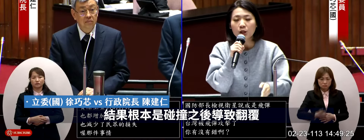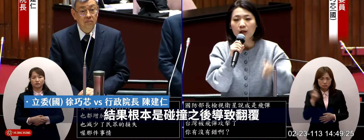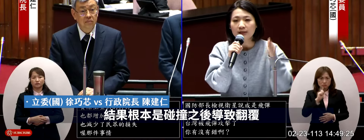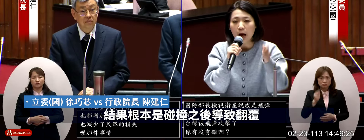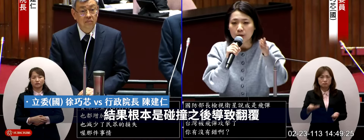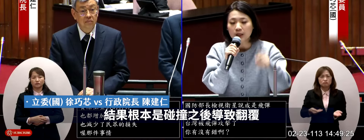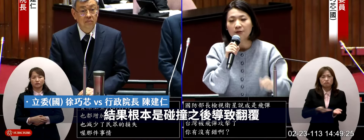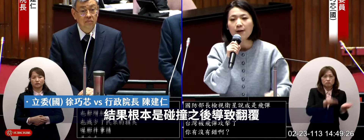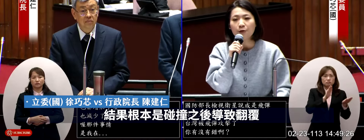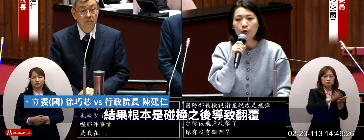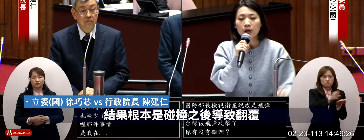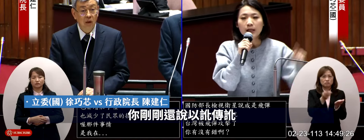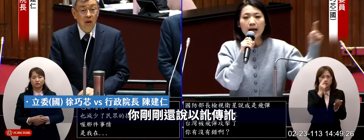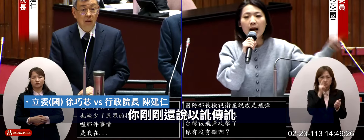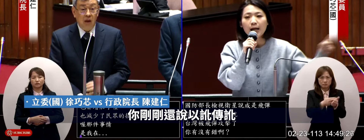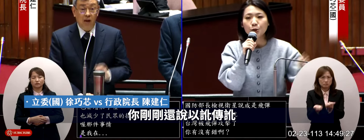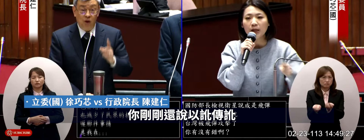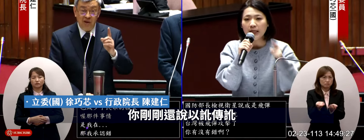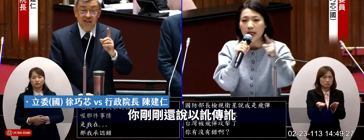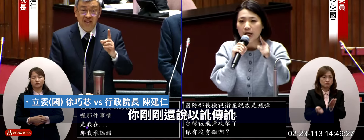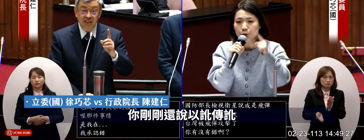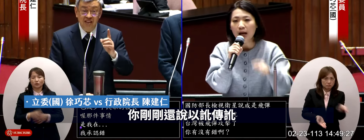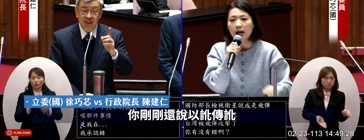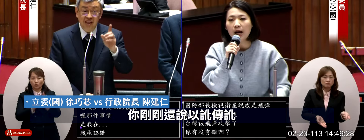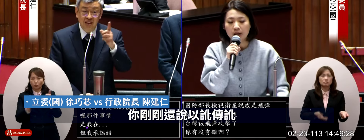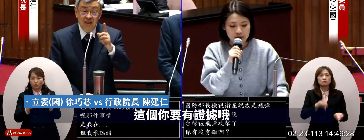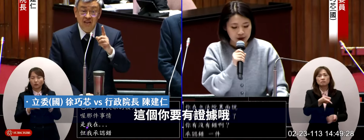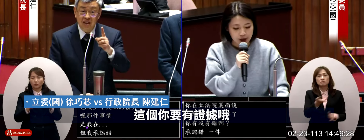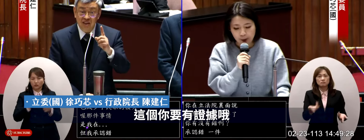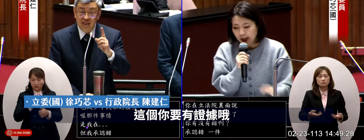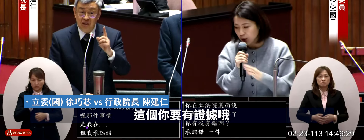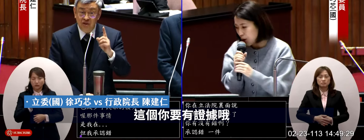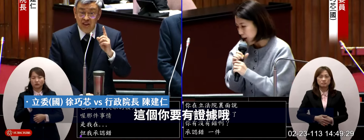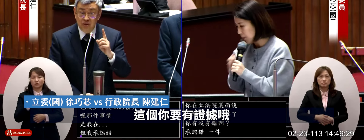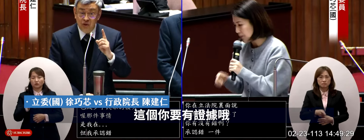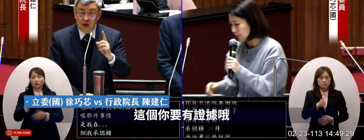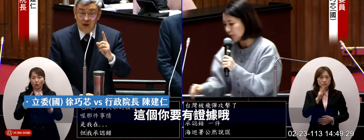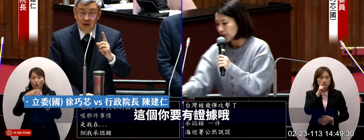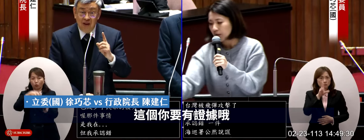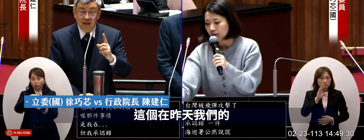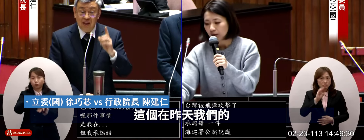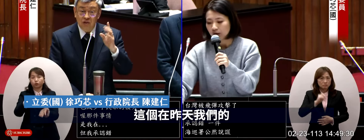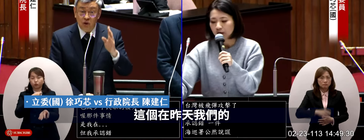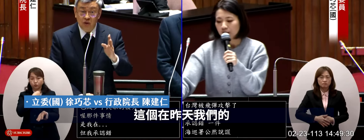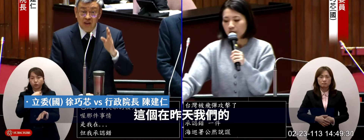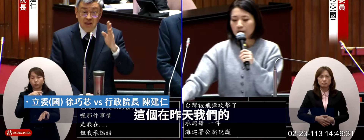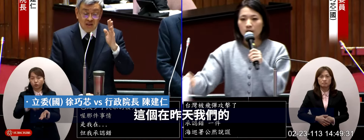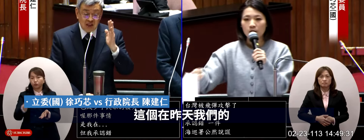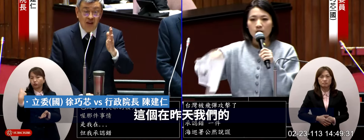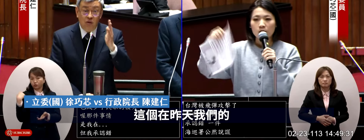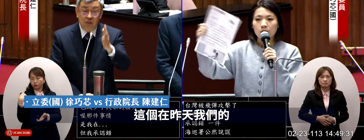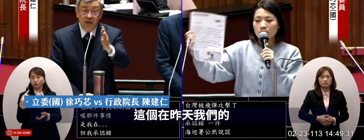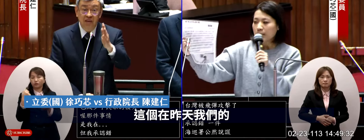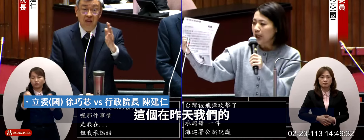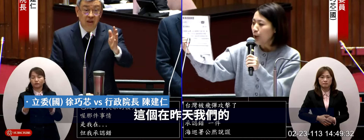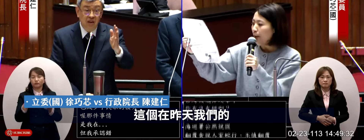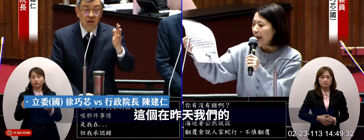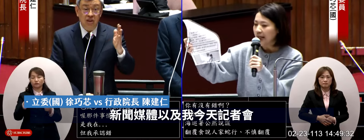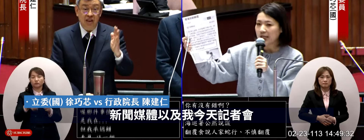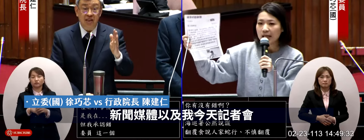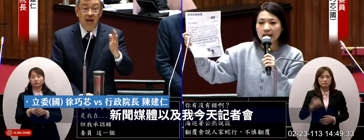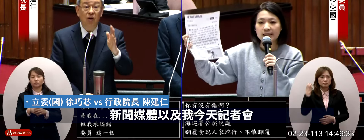碰撞之后导致翻覆。你刚刚还说以讹传讹， 这个你要有证据哦。这个昨天在我们